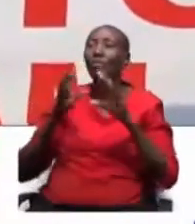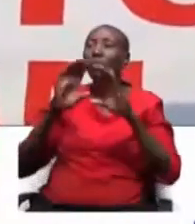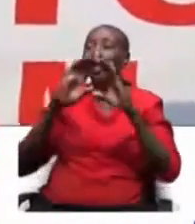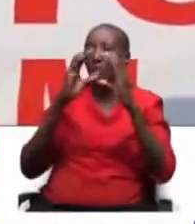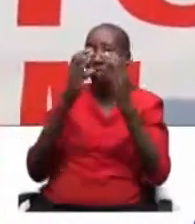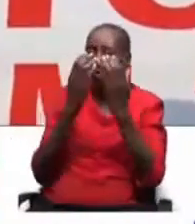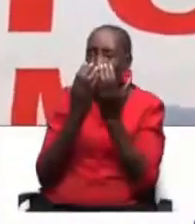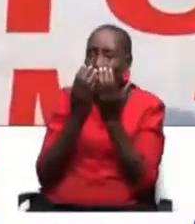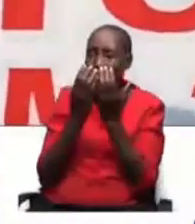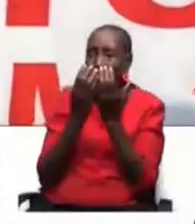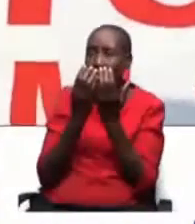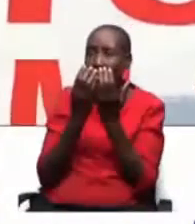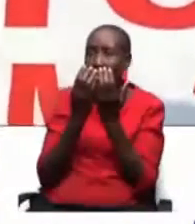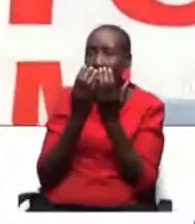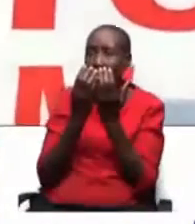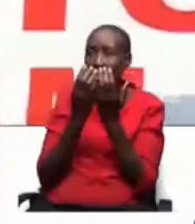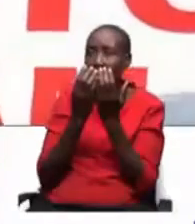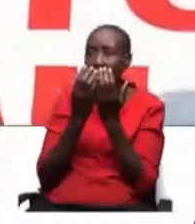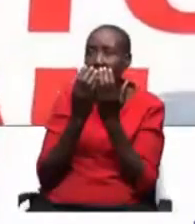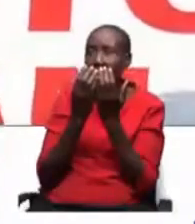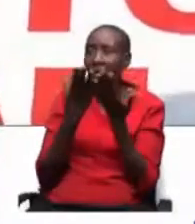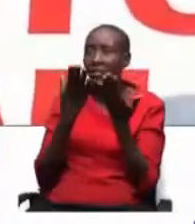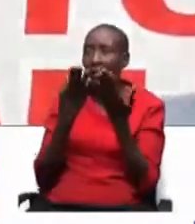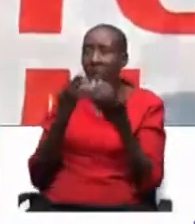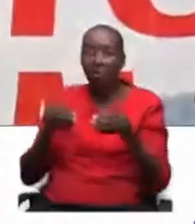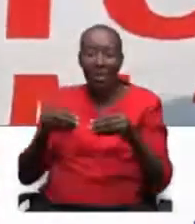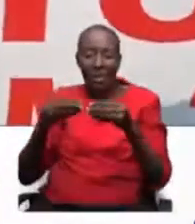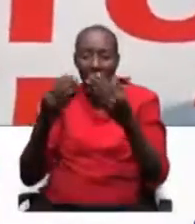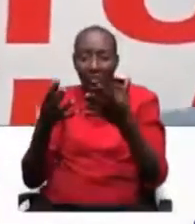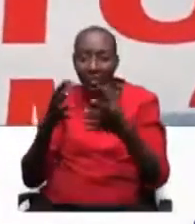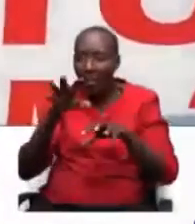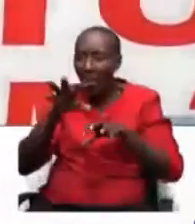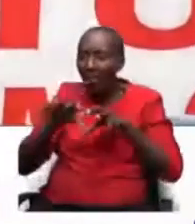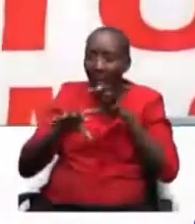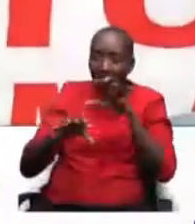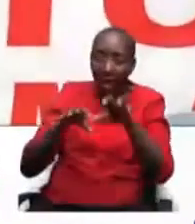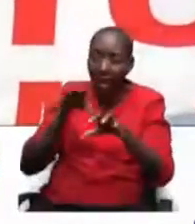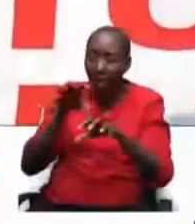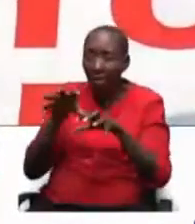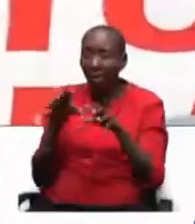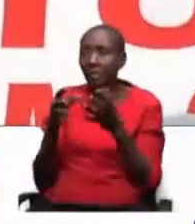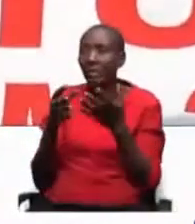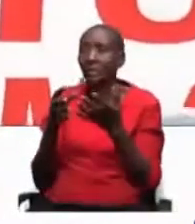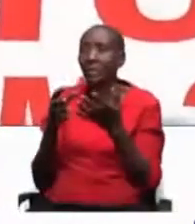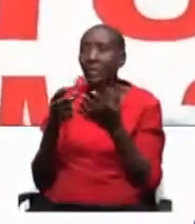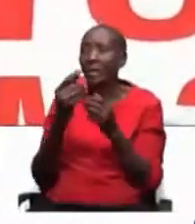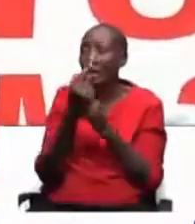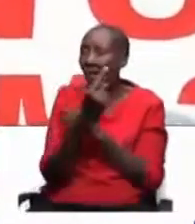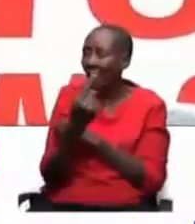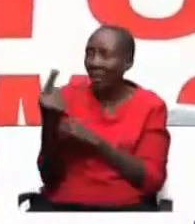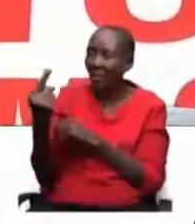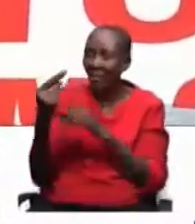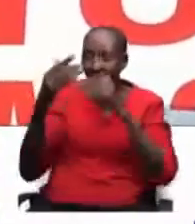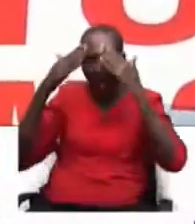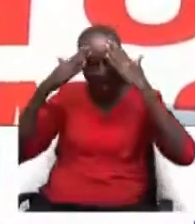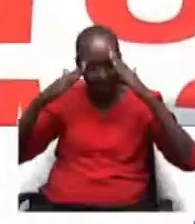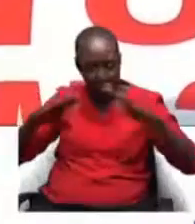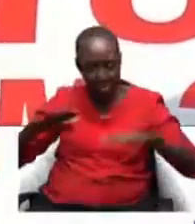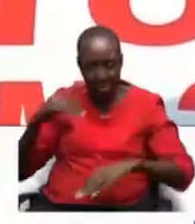mifugo, tunapea watu mifugo. Na unaona mafuga yetu tunapea kila mtu, si Waislamu peke